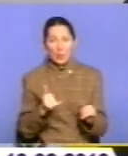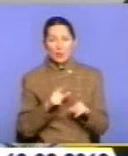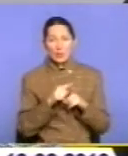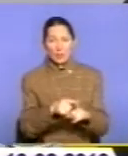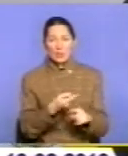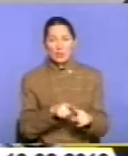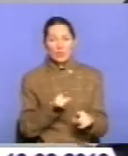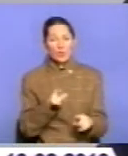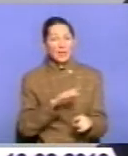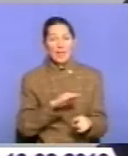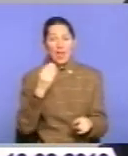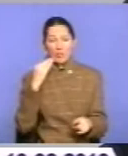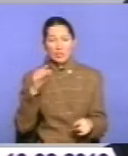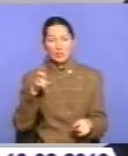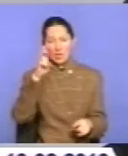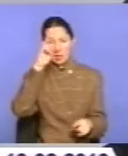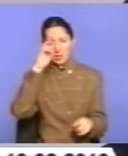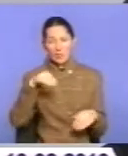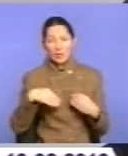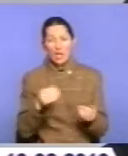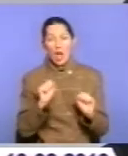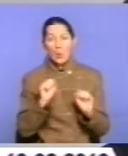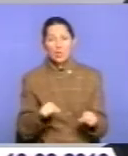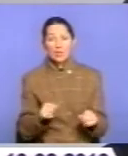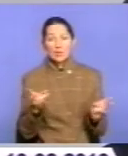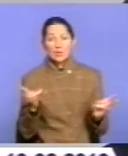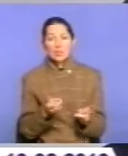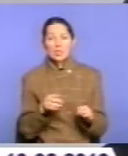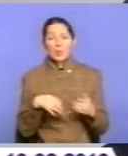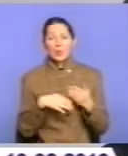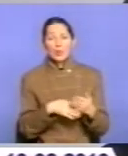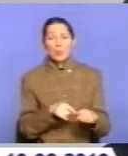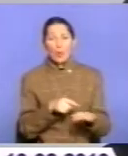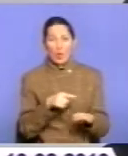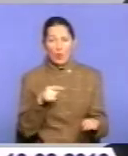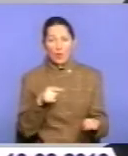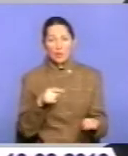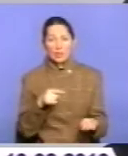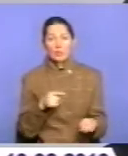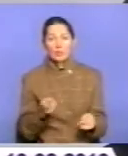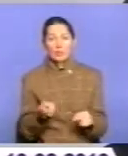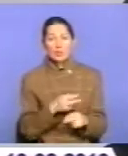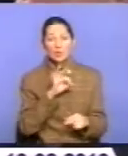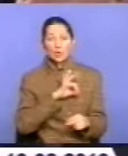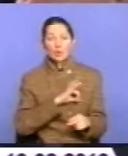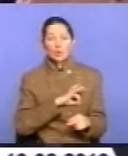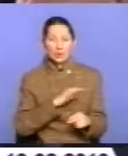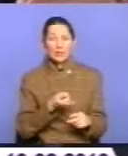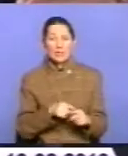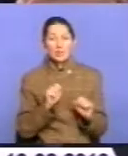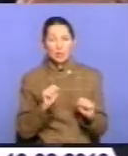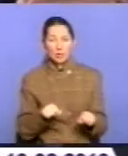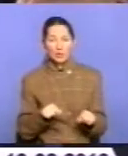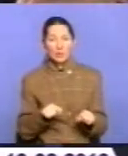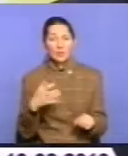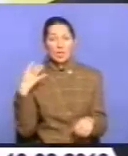неефективна. Держава дає вам процесуальні можливості належним чином реагувати. Ви використовуєте ці можливості повною мірою. Начальник